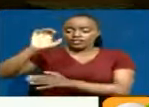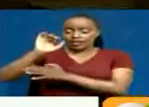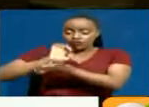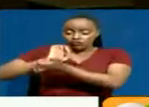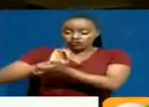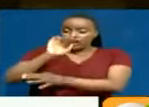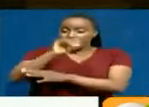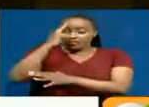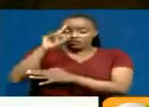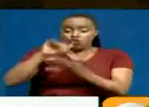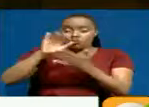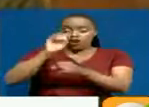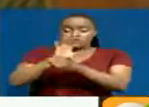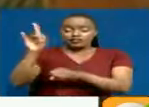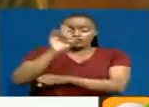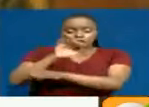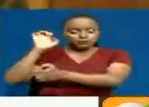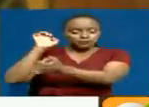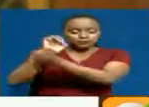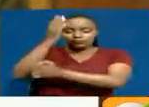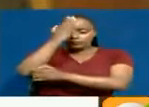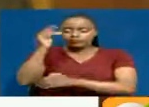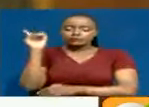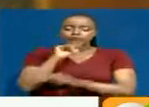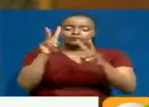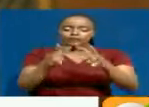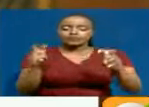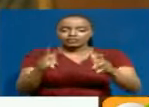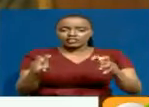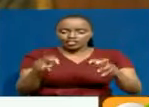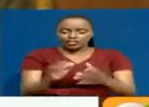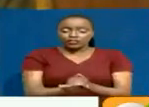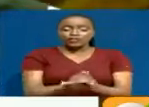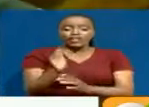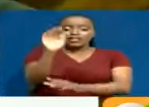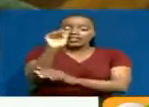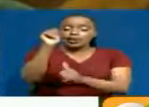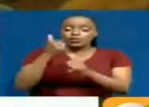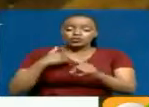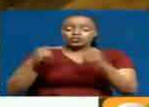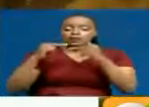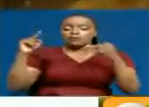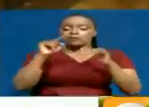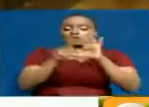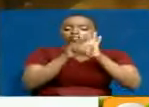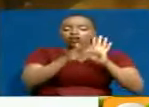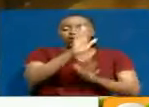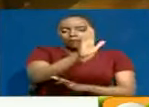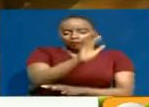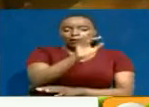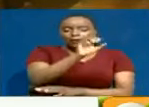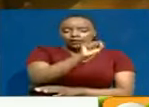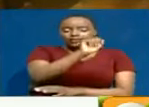uliomba muda wa siku 14 kumzuilia ili kukamilisha uchunguzi. Ni ombi lililopingwa na wakili wake